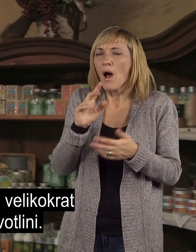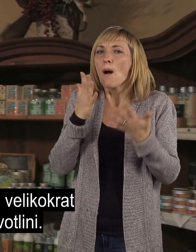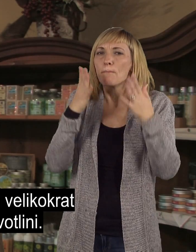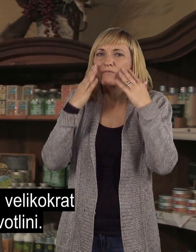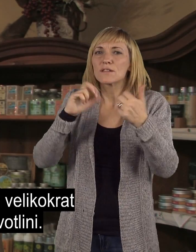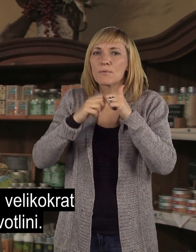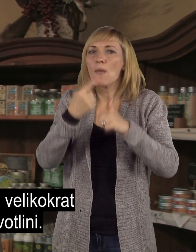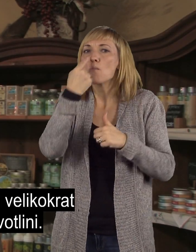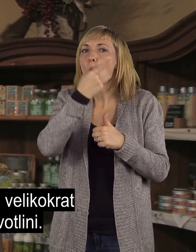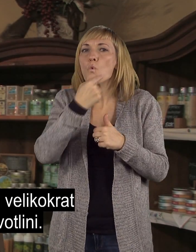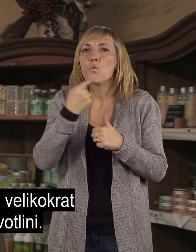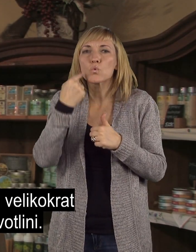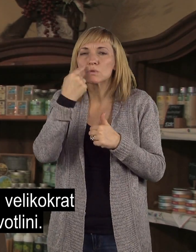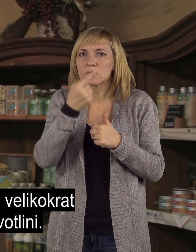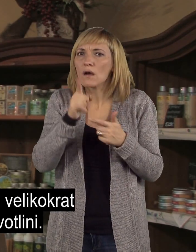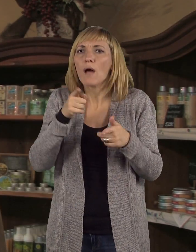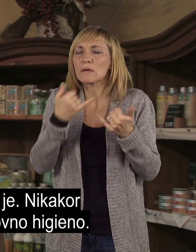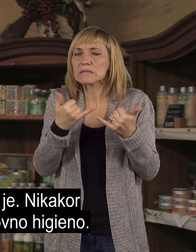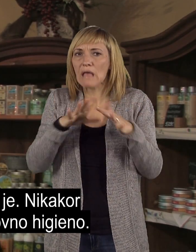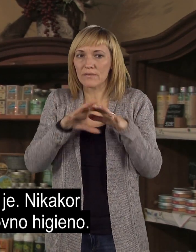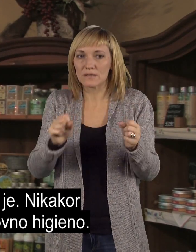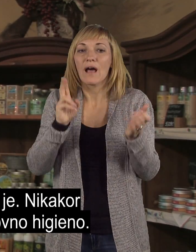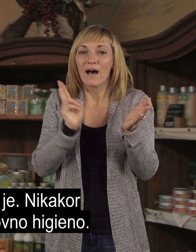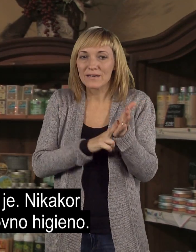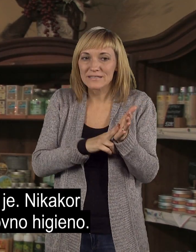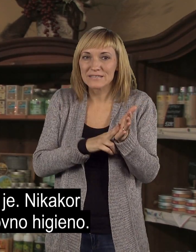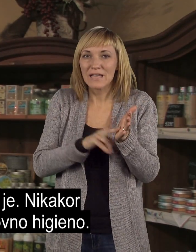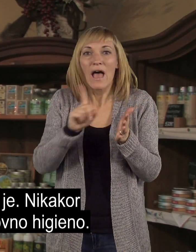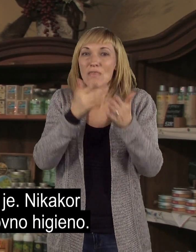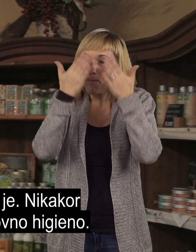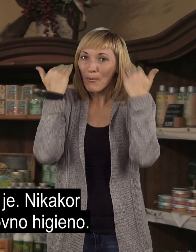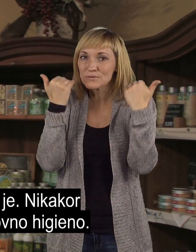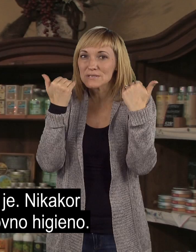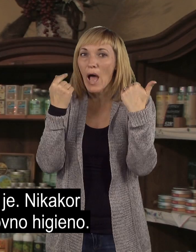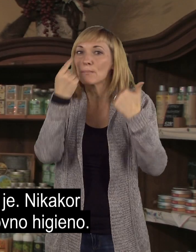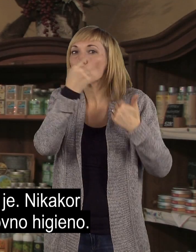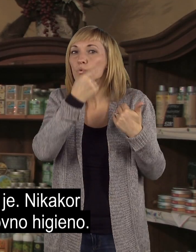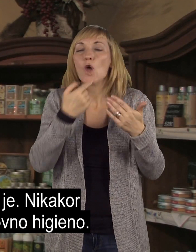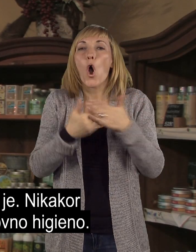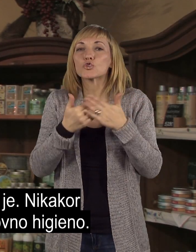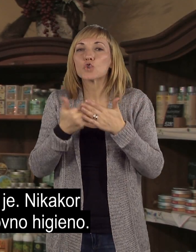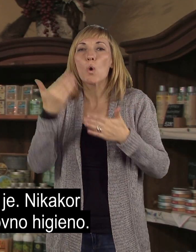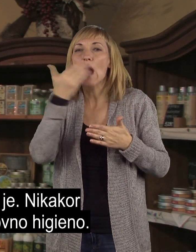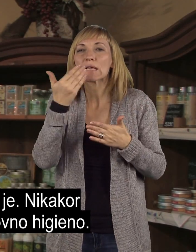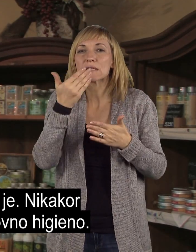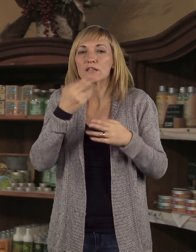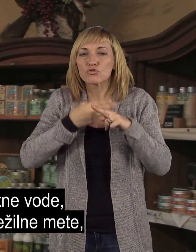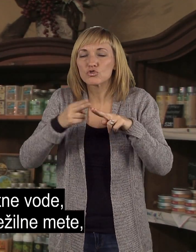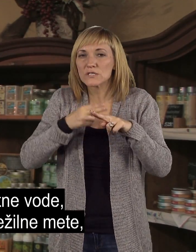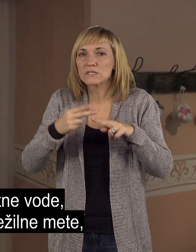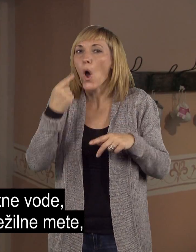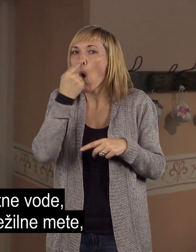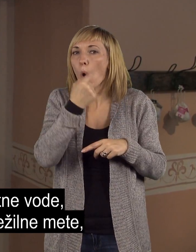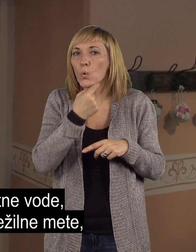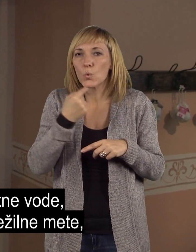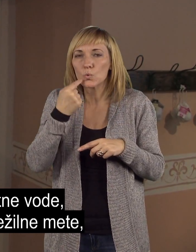težave ponavadi v ustni votlini. Kaj ste s tem mislili? Res je. Nikakor ne smemo pozabiti na osnovno higieno, se pravi, tukaj je